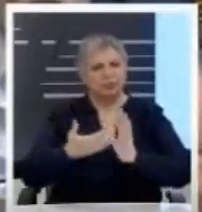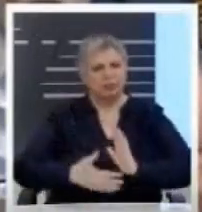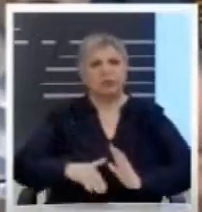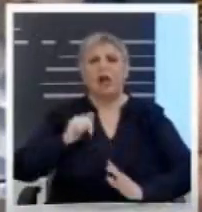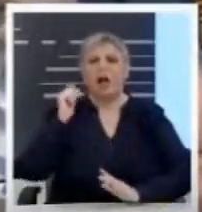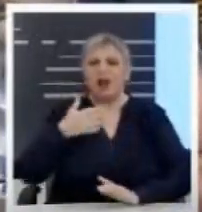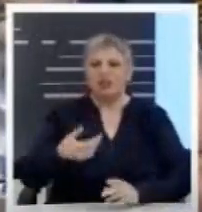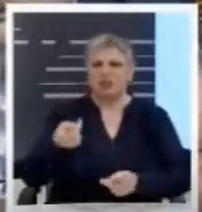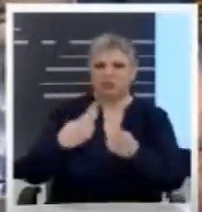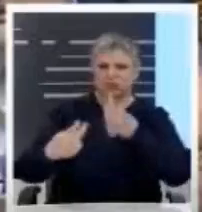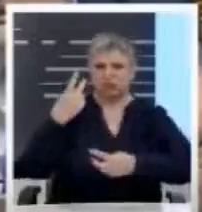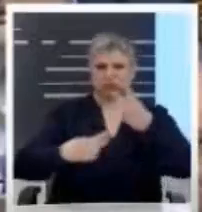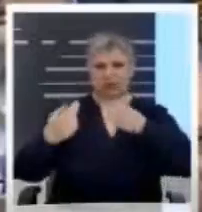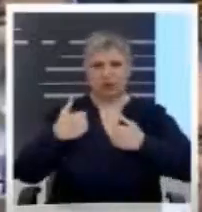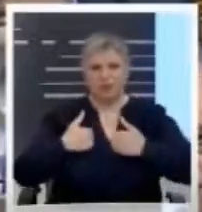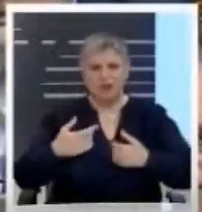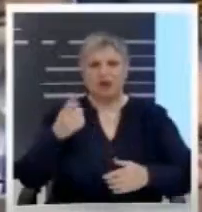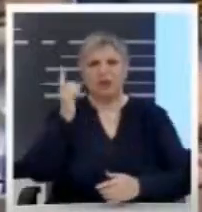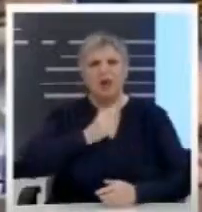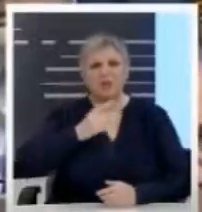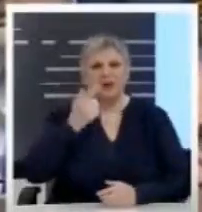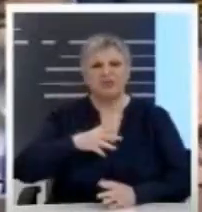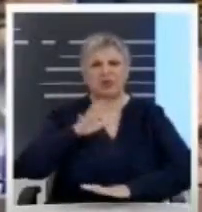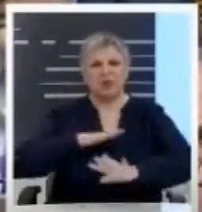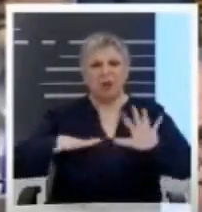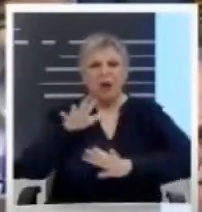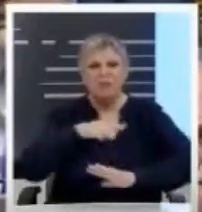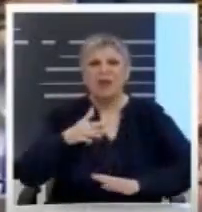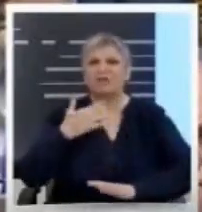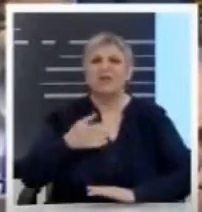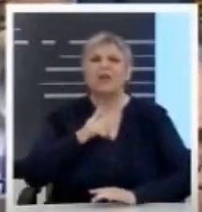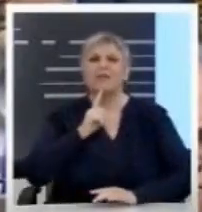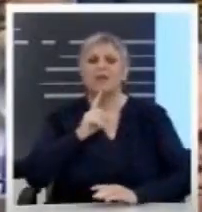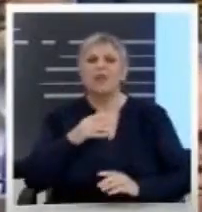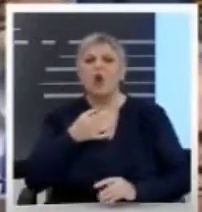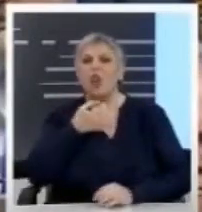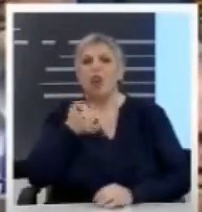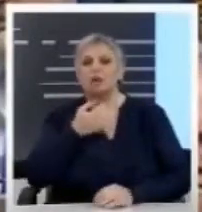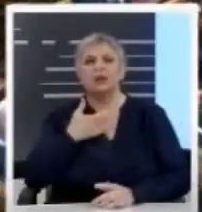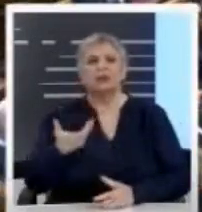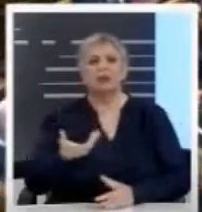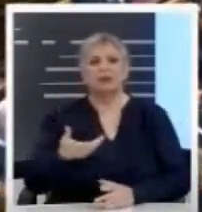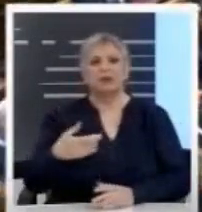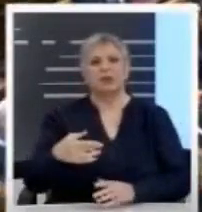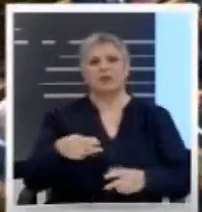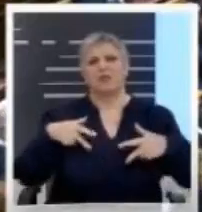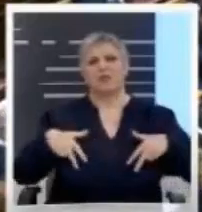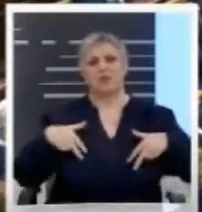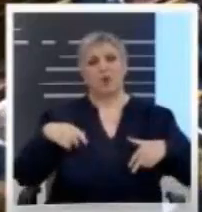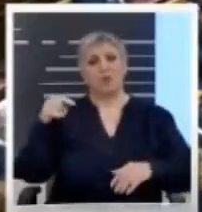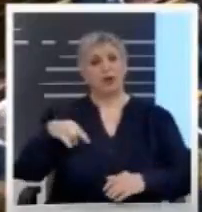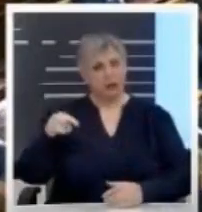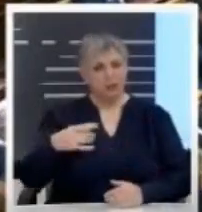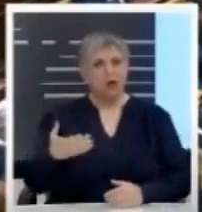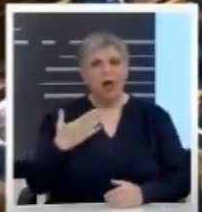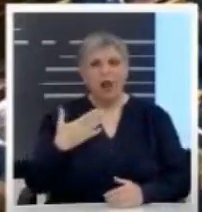απατεώνα και στον κ. Παρασκευόπουλο και σε άλλους, δεν βρήκατε ούτε μία λέξη να πείτε, εσείς που λέτε τις αλήθειες. Πείτε μας